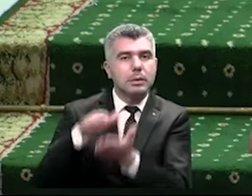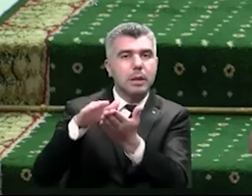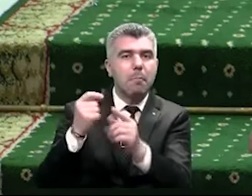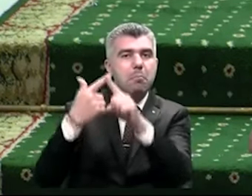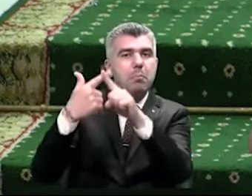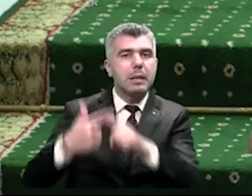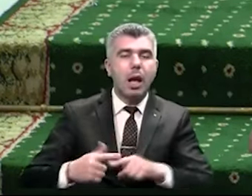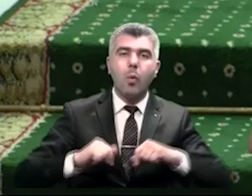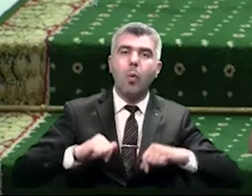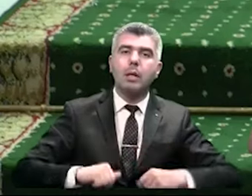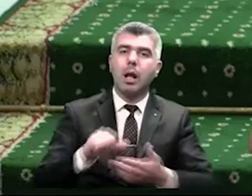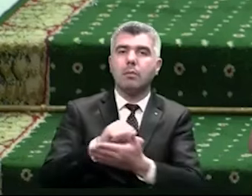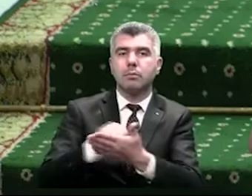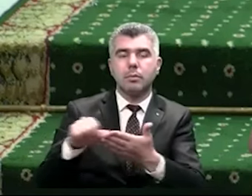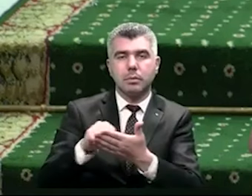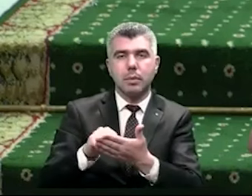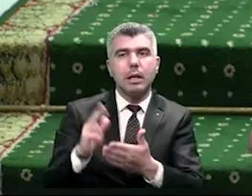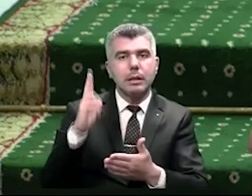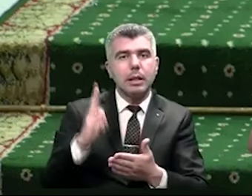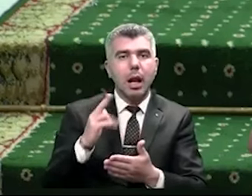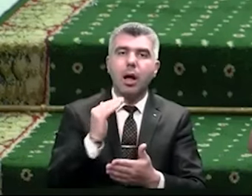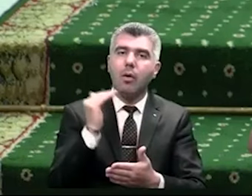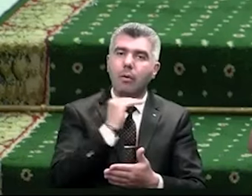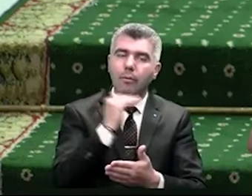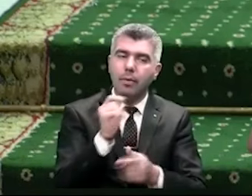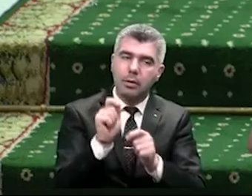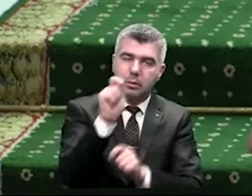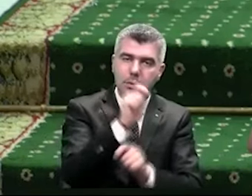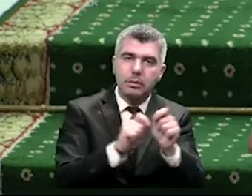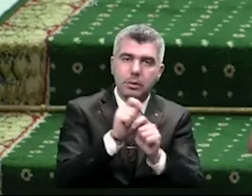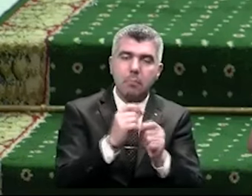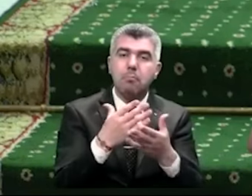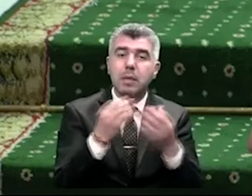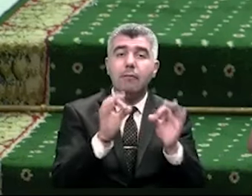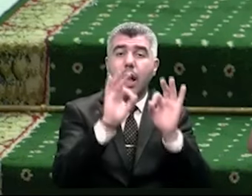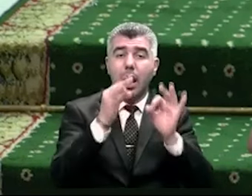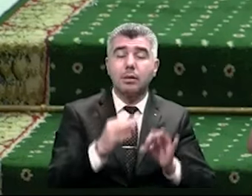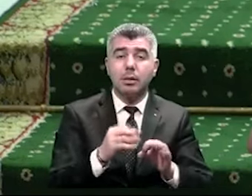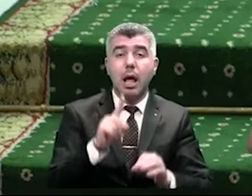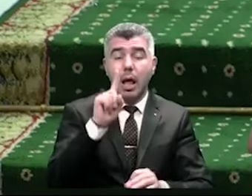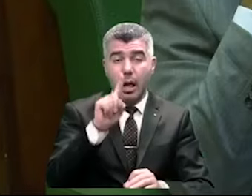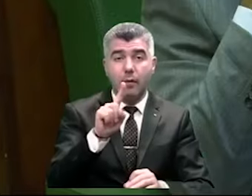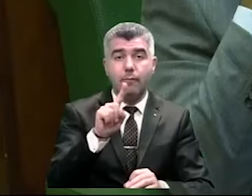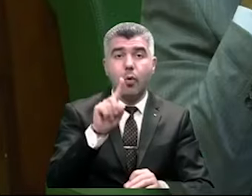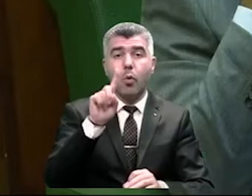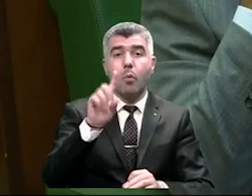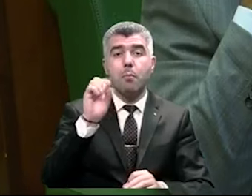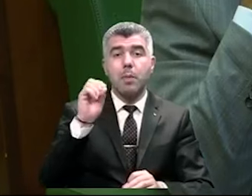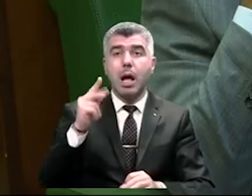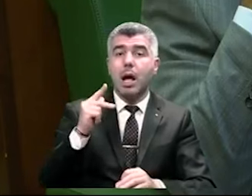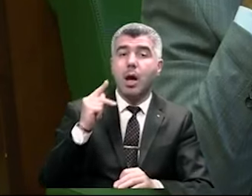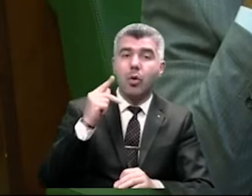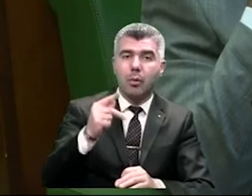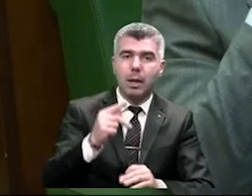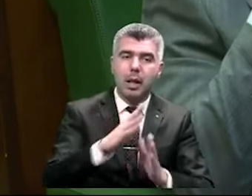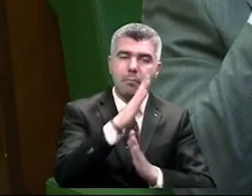تم ولذلك انطلقنا في تسريع الوتيره ديال الانجاز لان كانت العديد بقت واقفه بقت 1100 ر والحمد لله را احنا